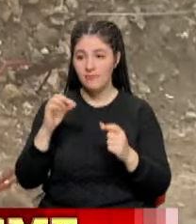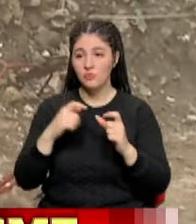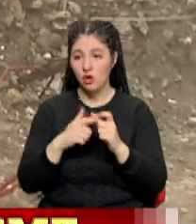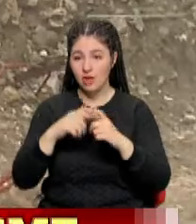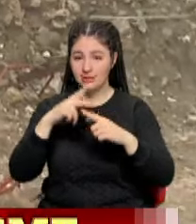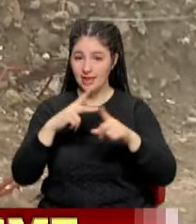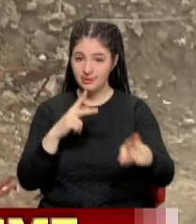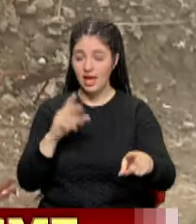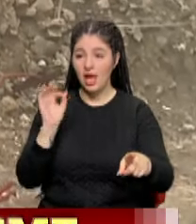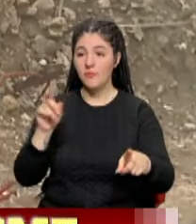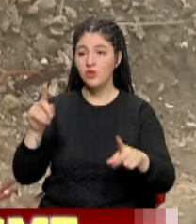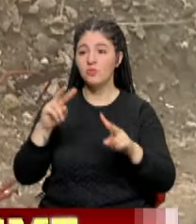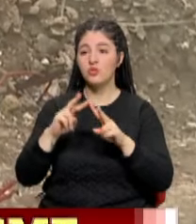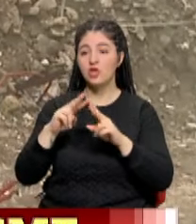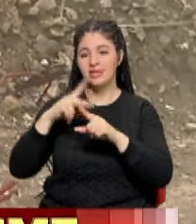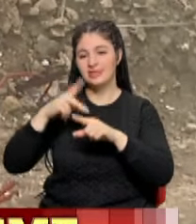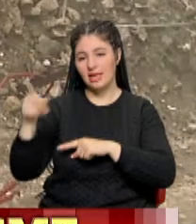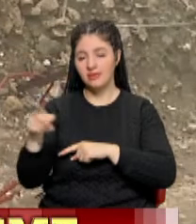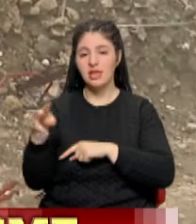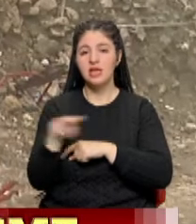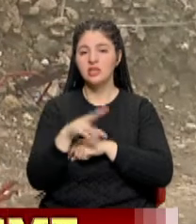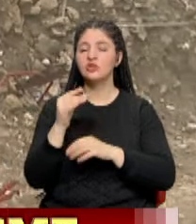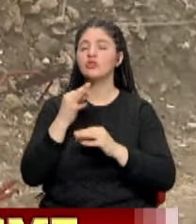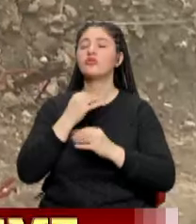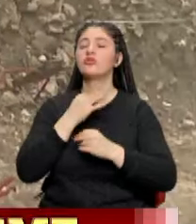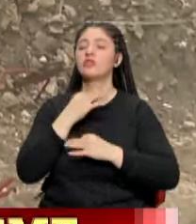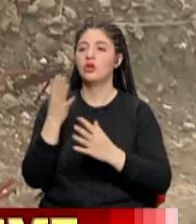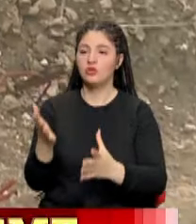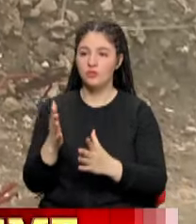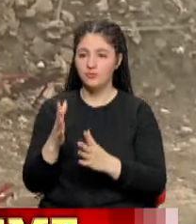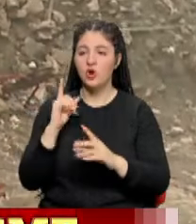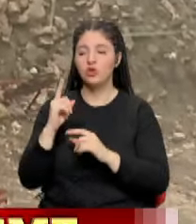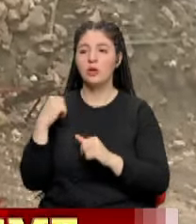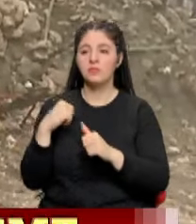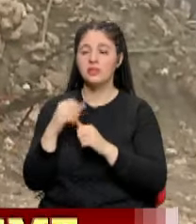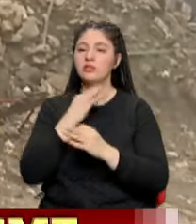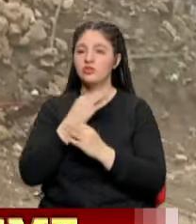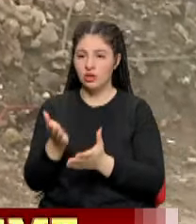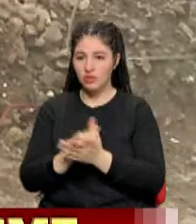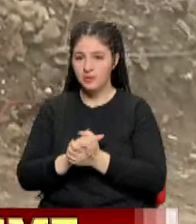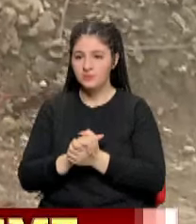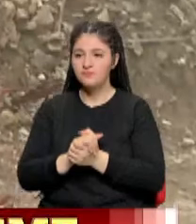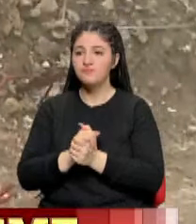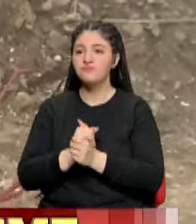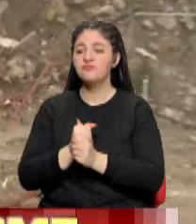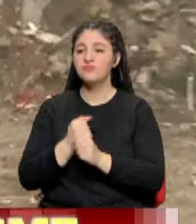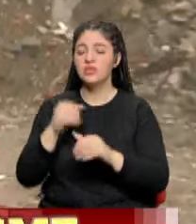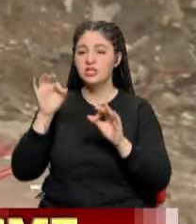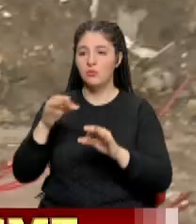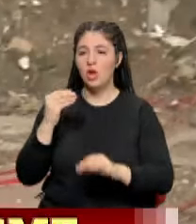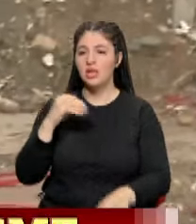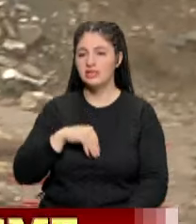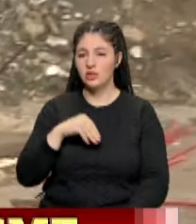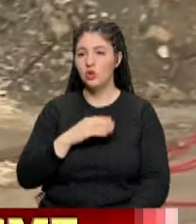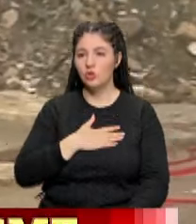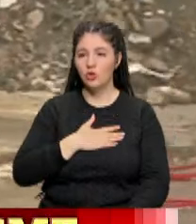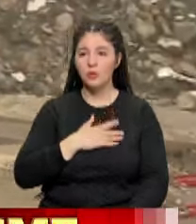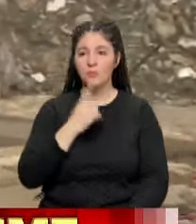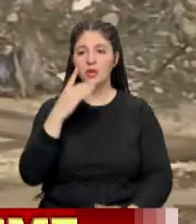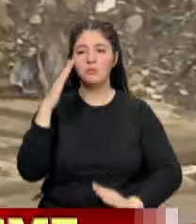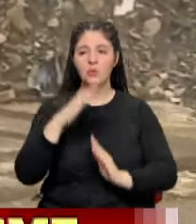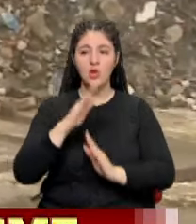Gökhan Zan hem de Müge Zan. Onlara da ikisine de teşekkür ediyorum. Hocam bir kez daha teşekkürler. Şimdi öyle zannediyorum